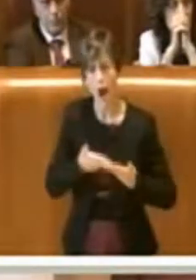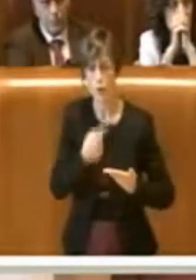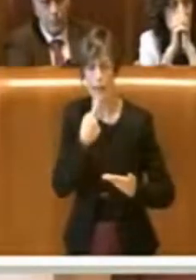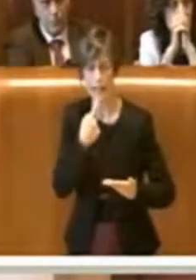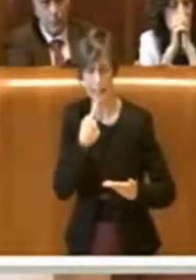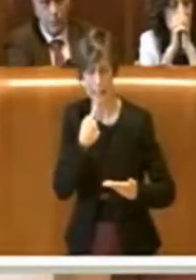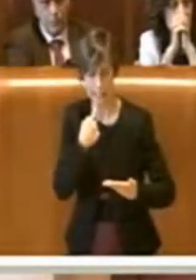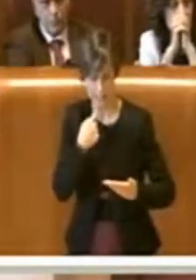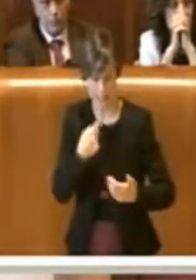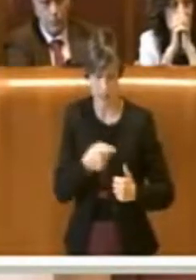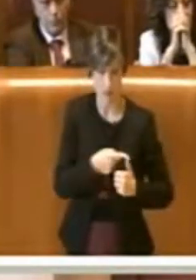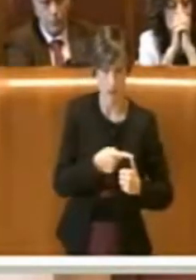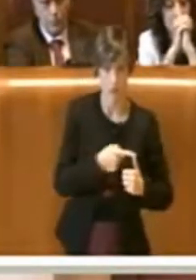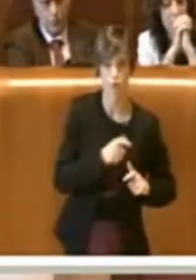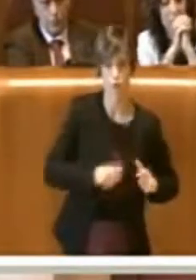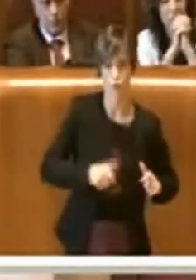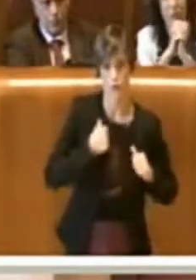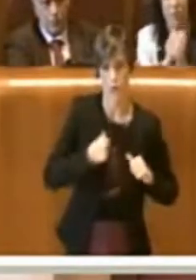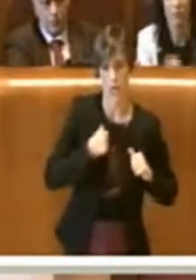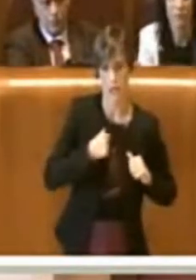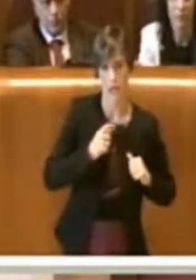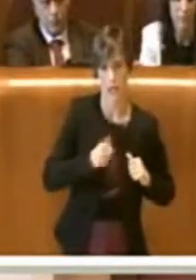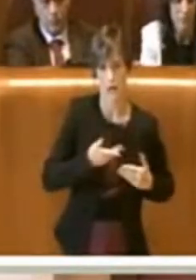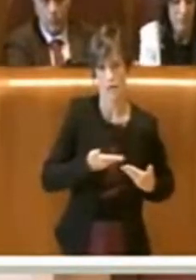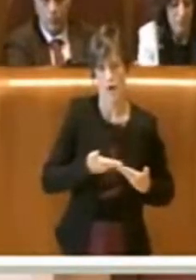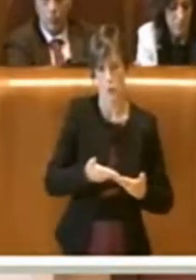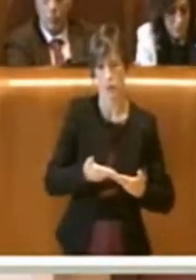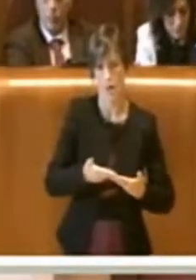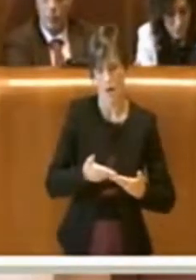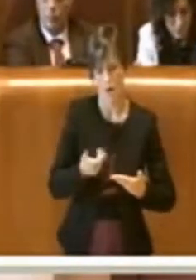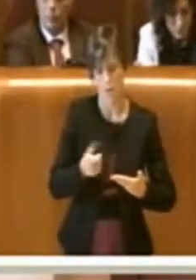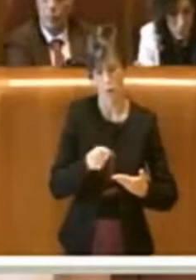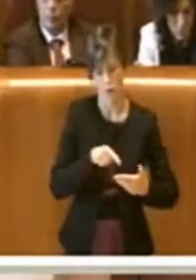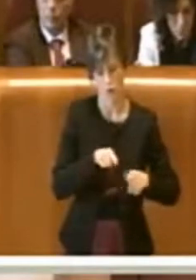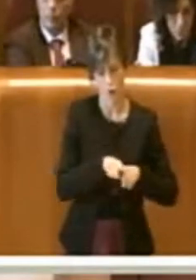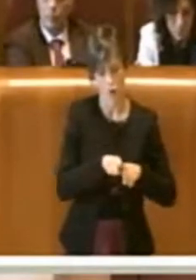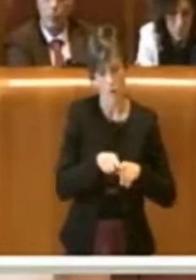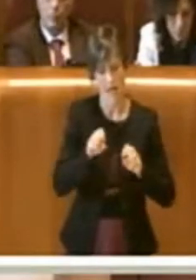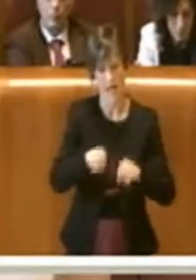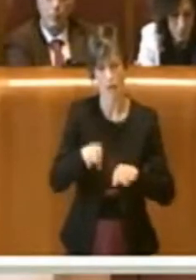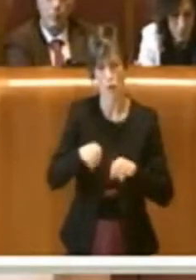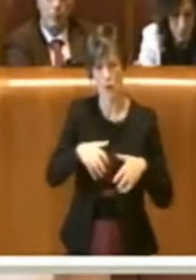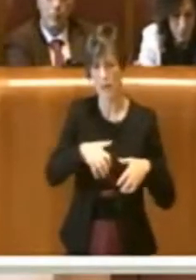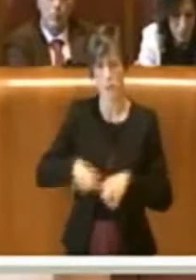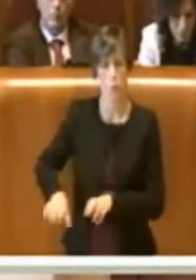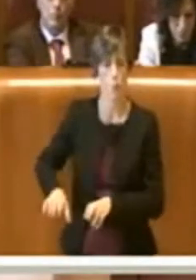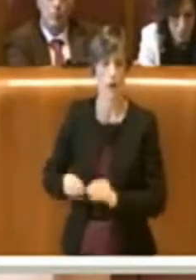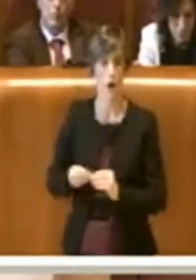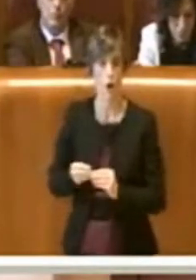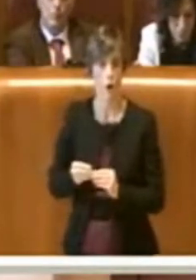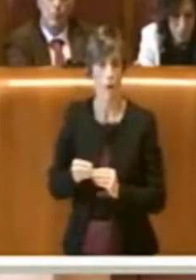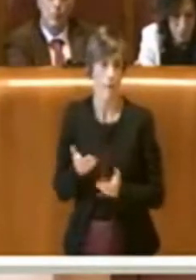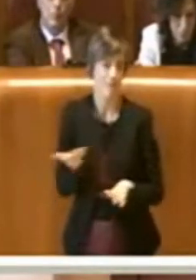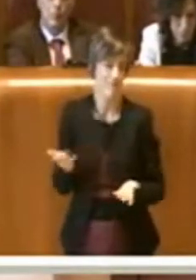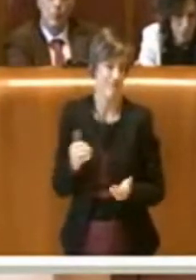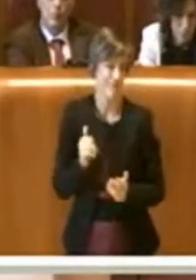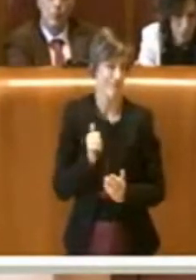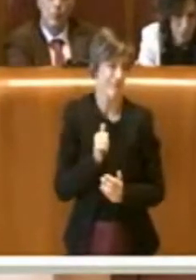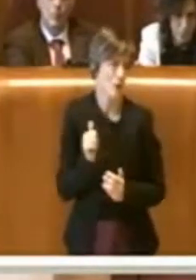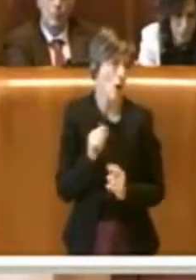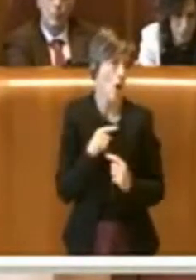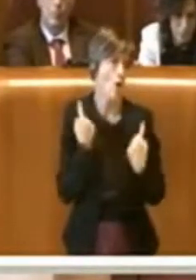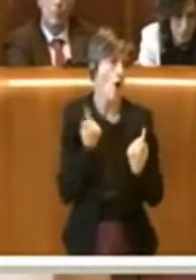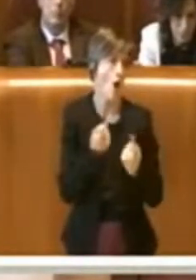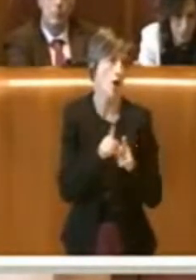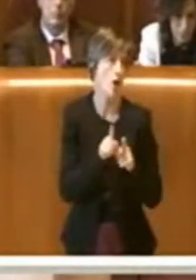perché sulla riduzione dei rifiuti possiamo essere solo noi a dare un